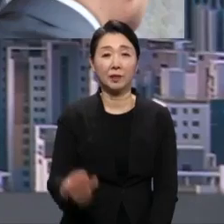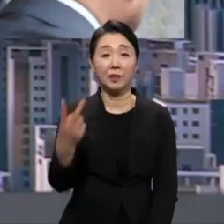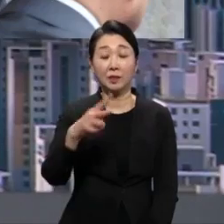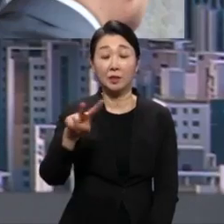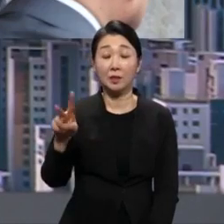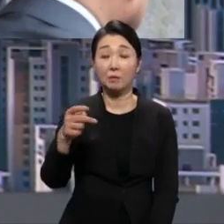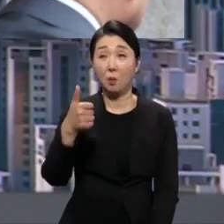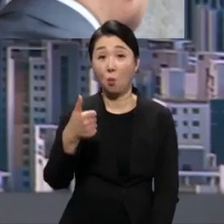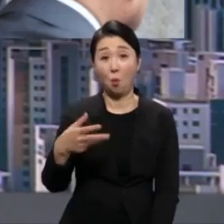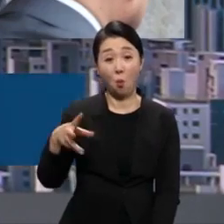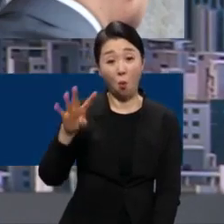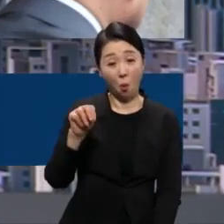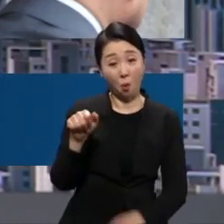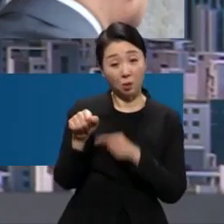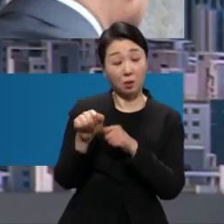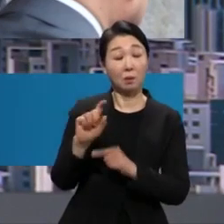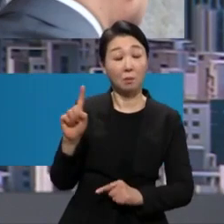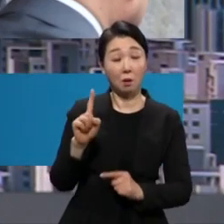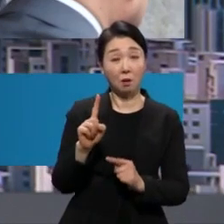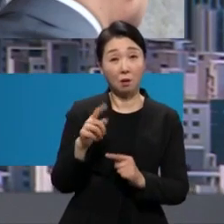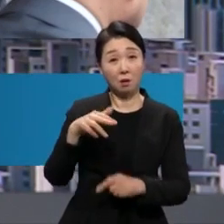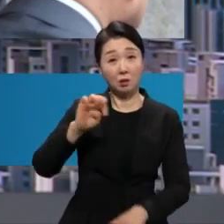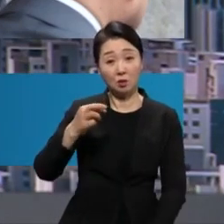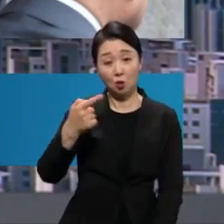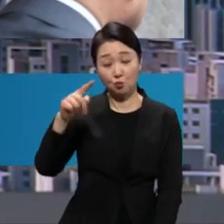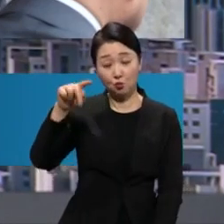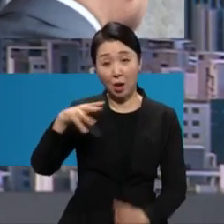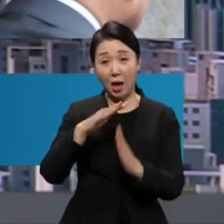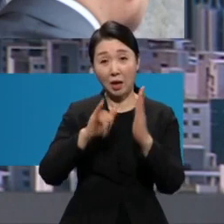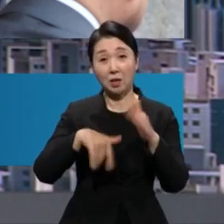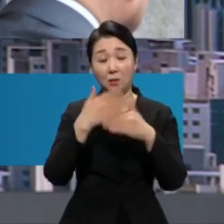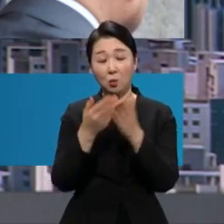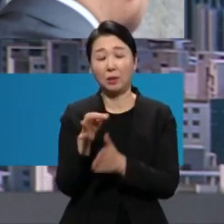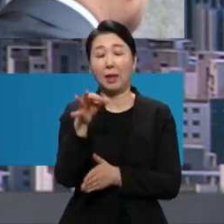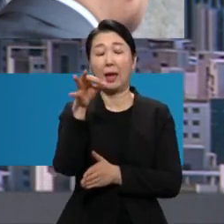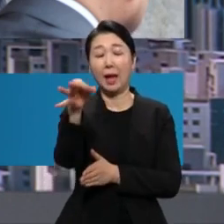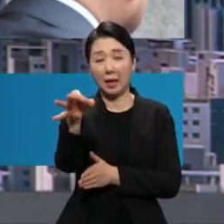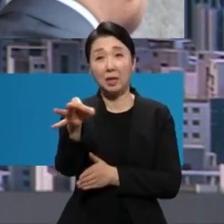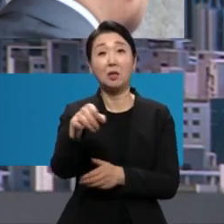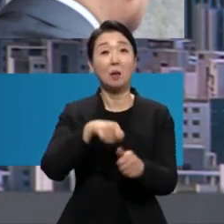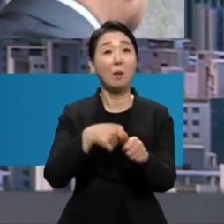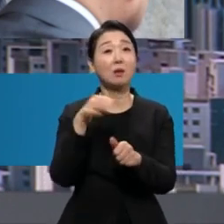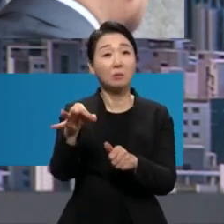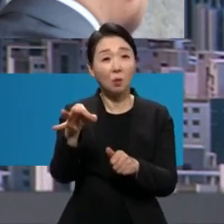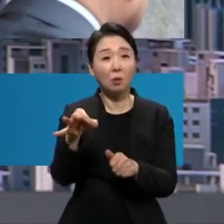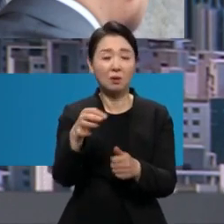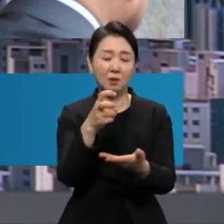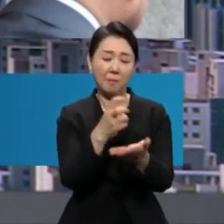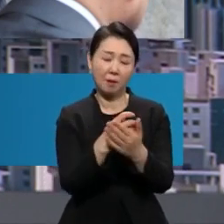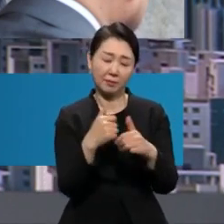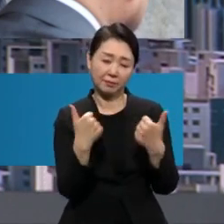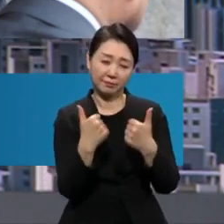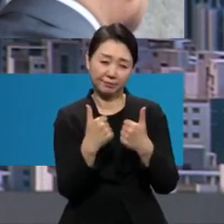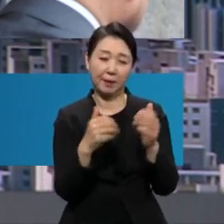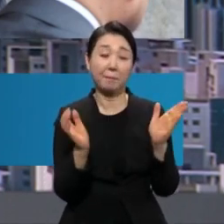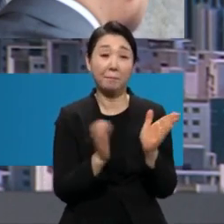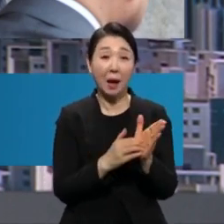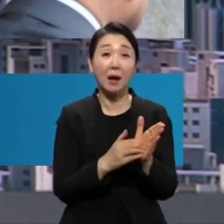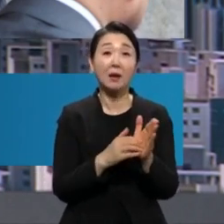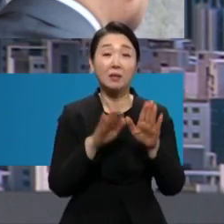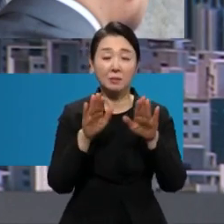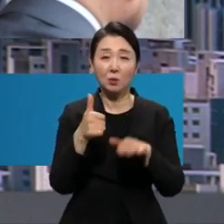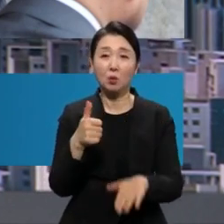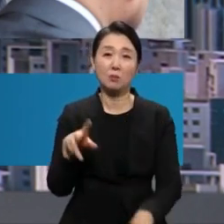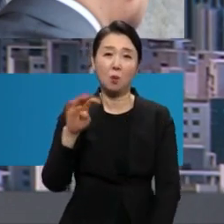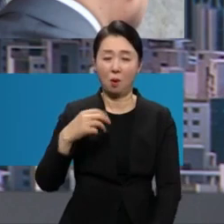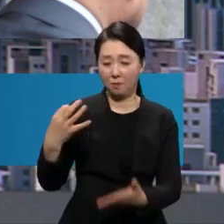2205억원 전도한 시 일가가 내야 하는 전체 추진의 액수입니다 법적인 공방 끝에 이번에 55억 원을